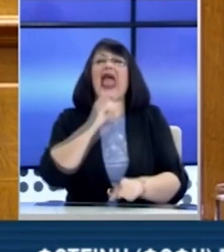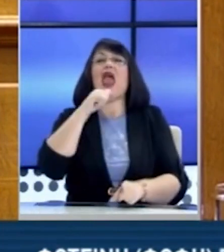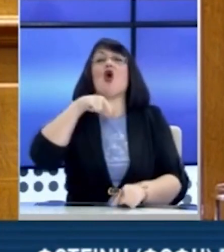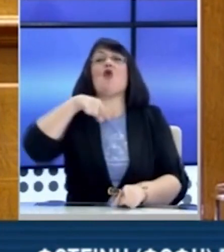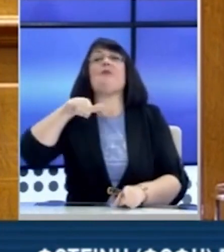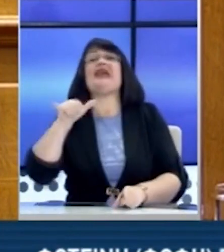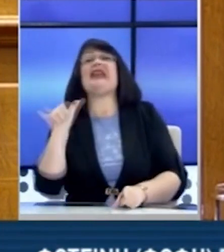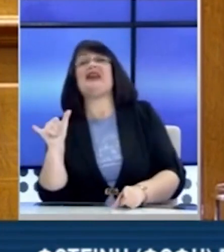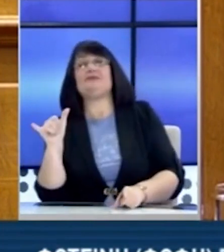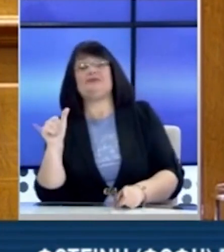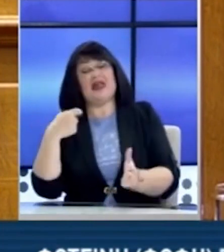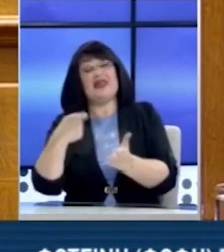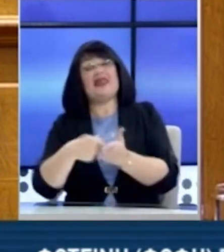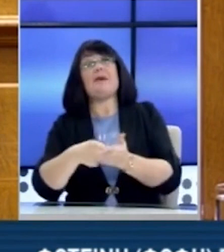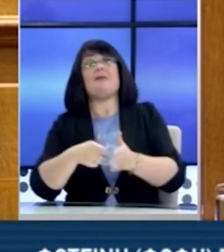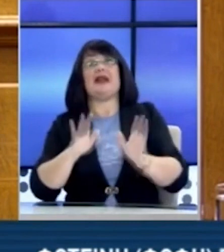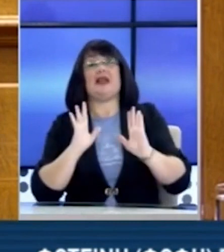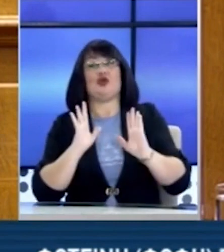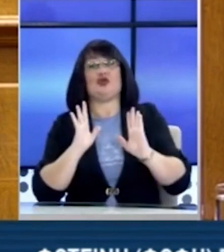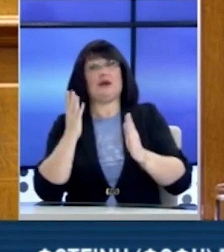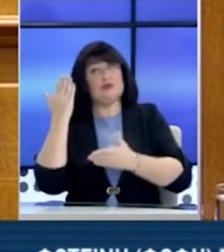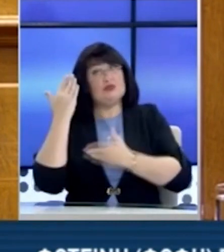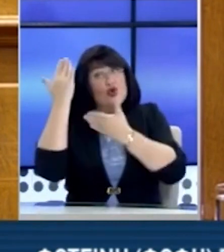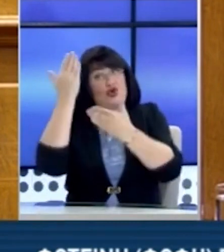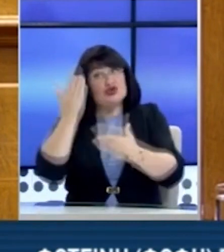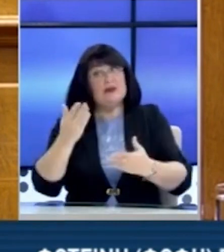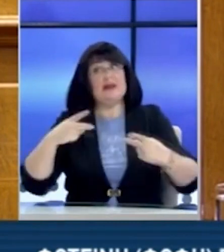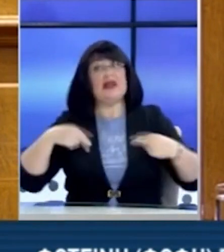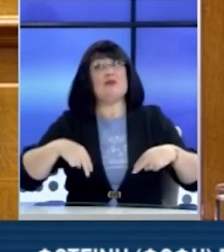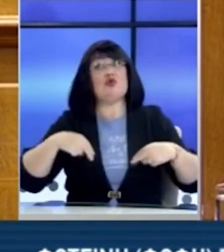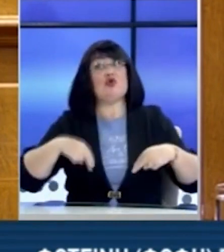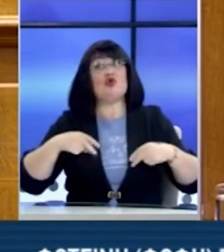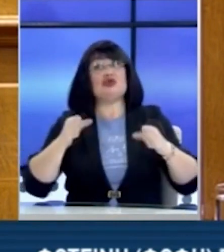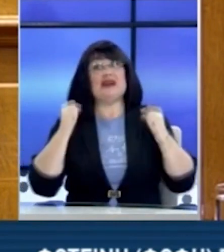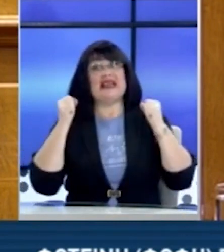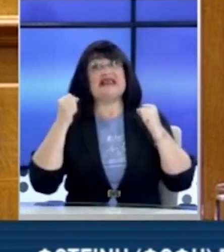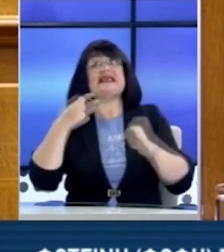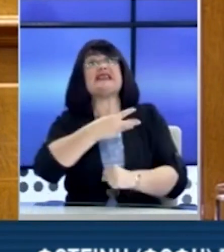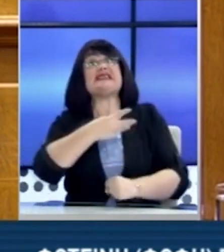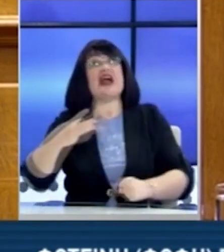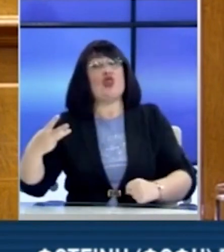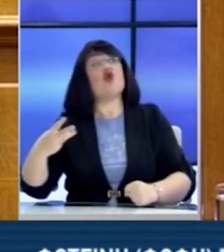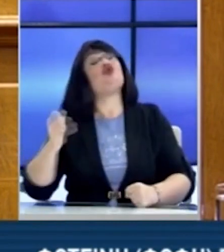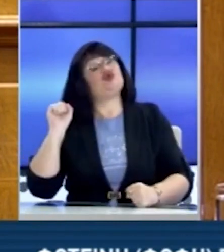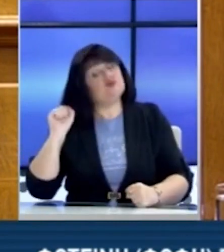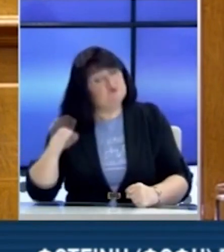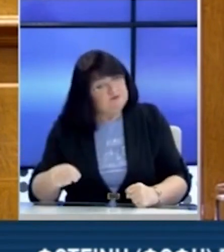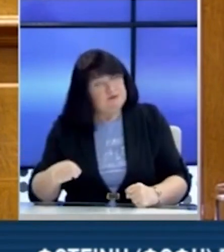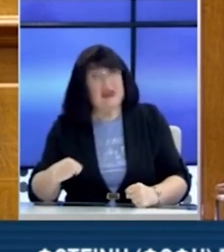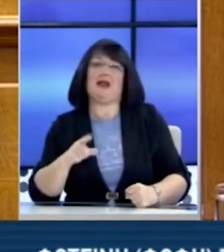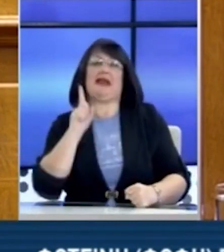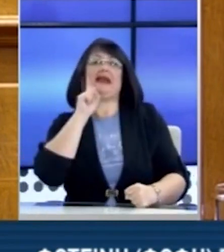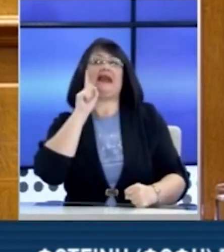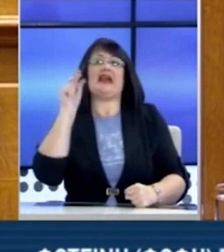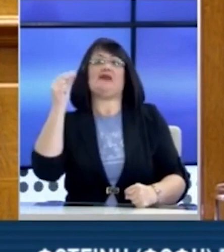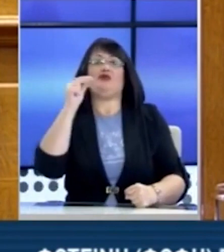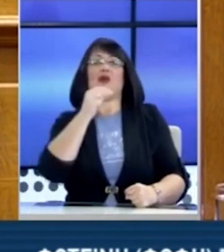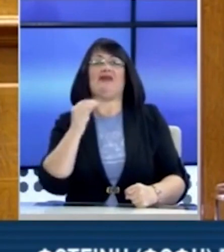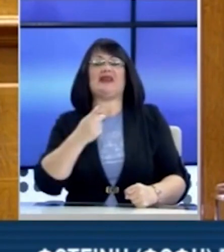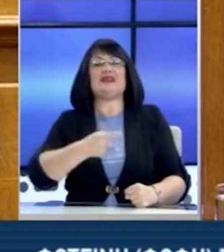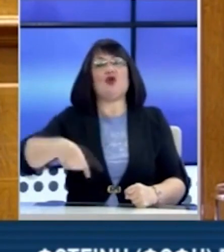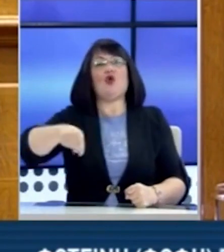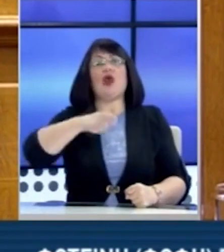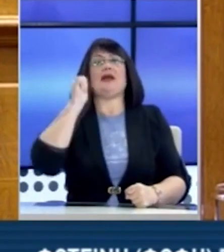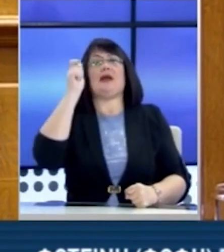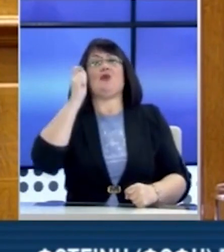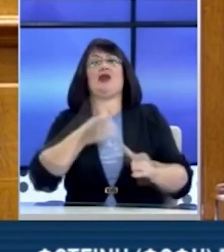κάλυπτε. Πράγματι, προς τιμήν του, ο κύριος Ξανθός ανταποκρίθηκε. Ήμασταν γυναίκες βουλευτές από όλα